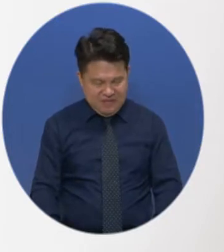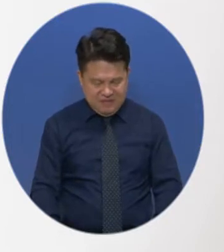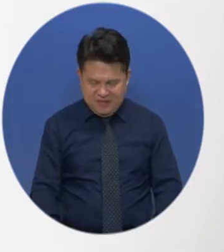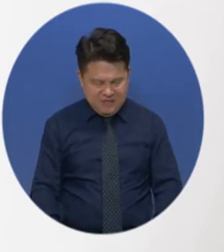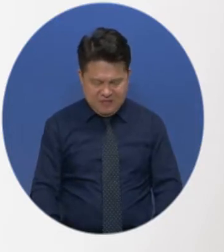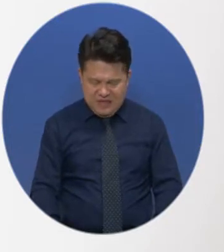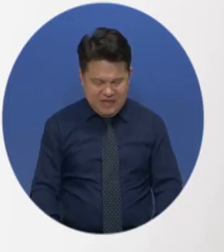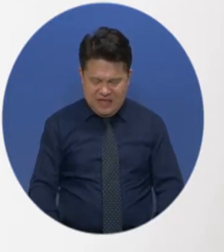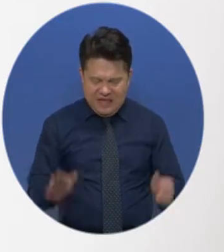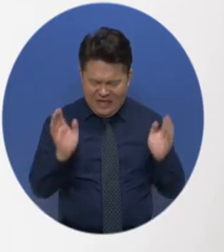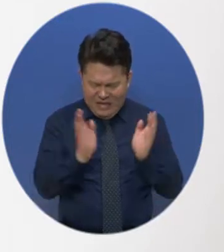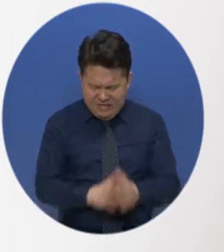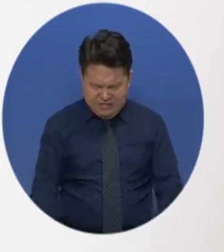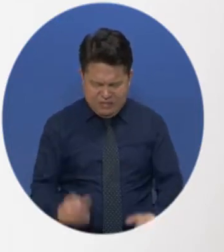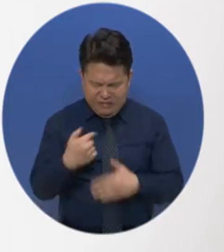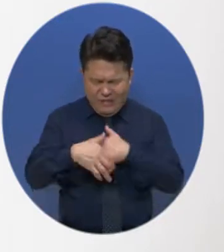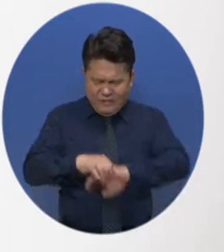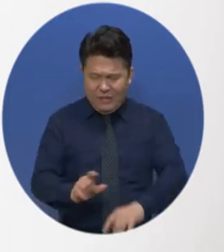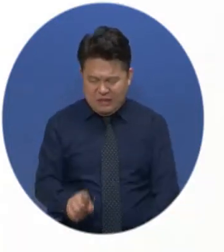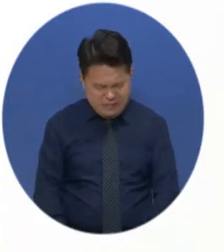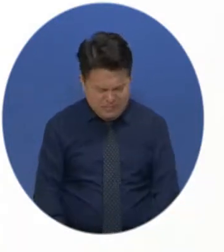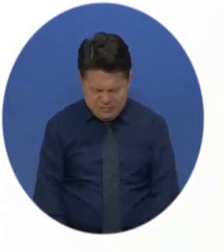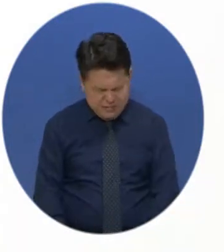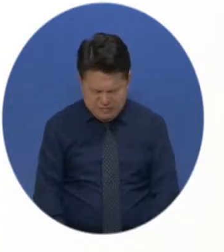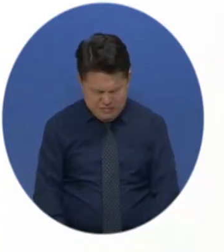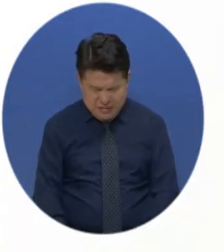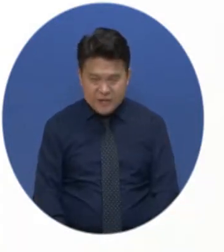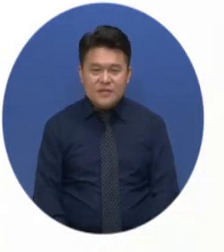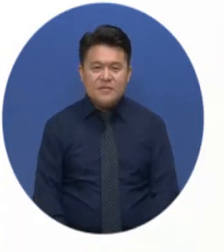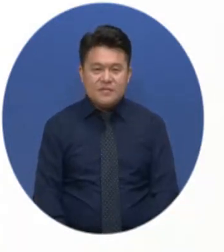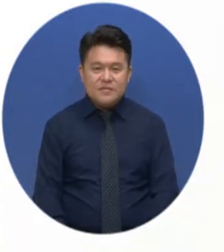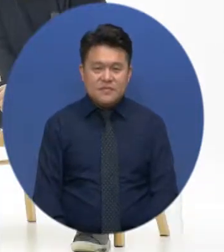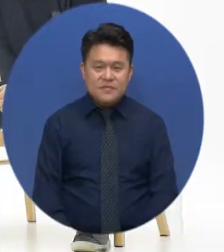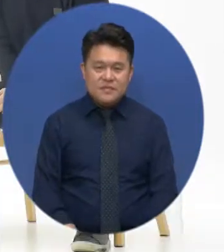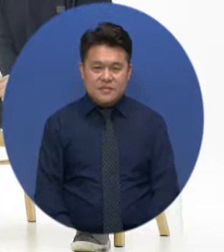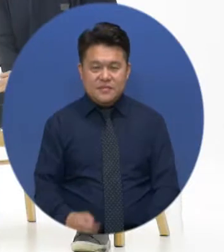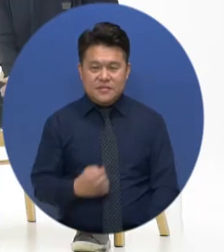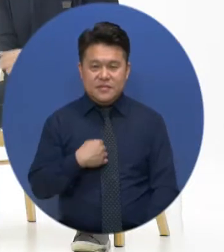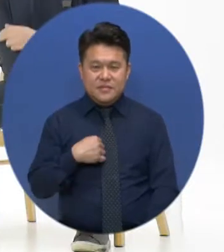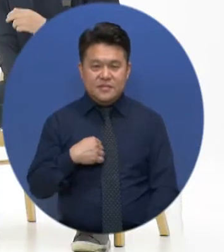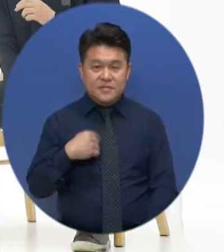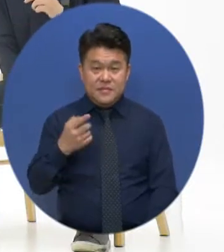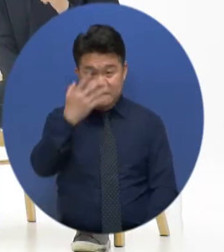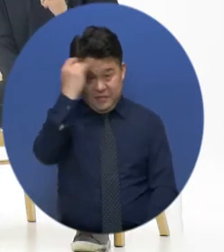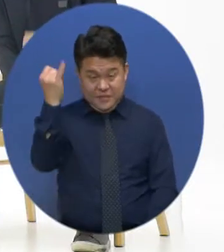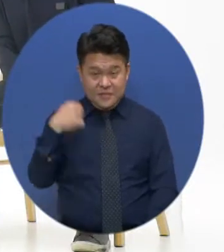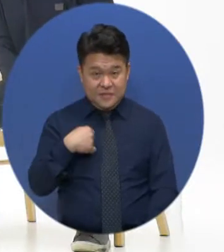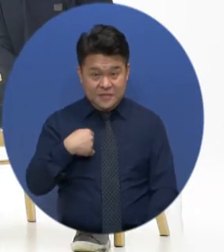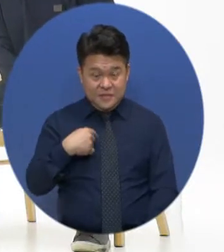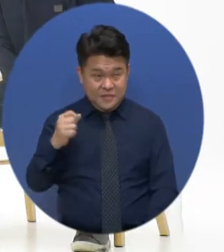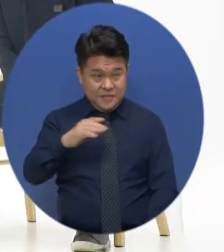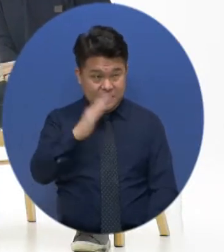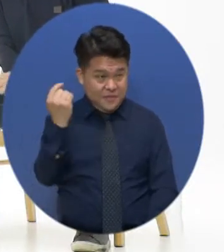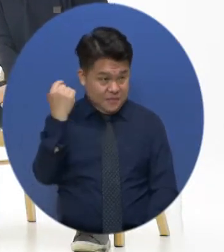아이고 어쩌다 몸이 이렇게 됐어 라고 하시는 거예요. 네. 그 다음에 왠지 할머니